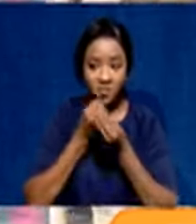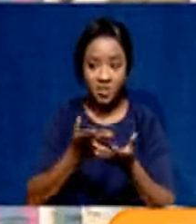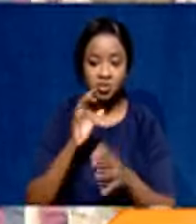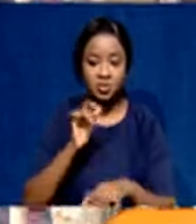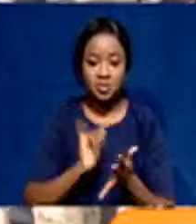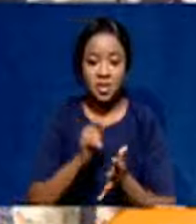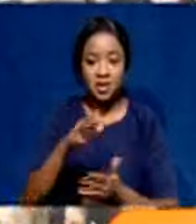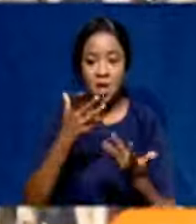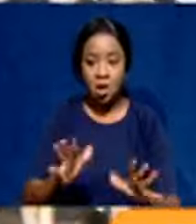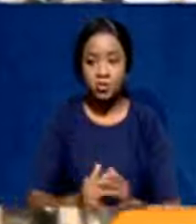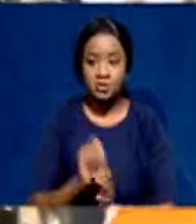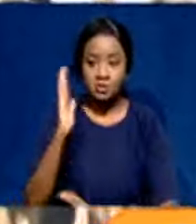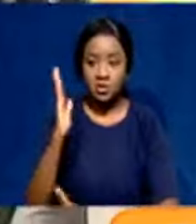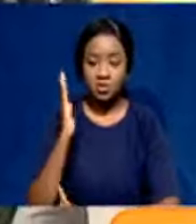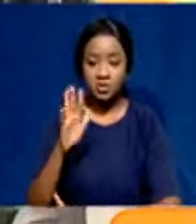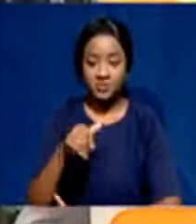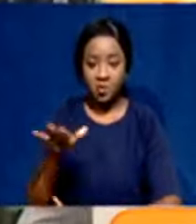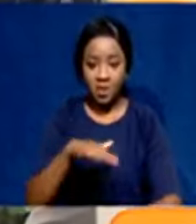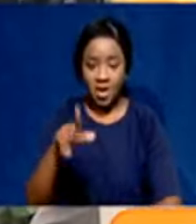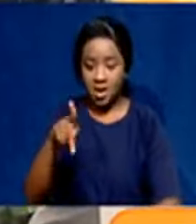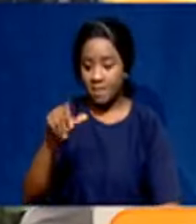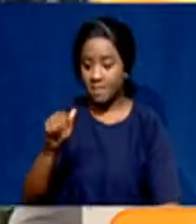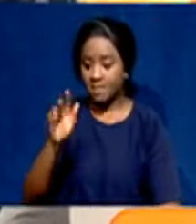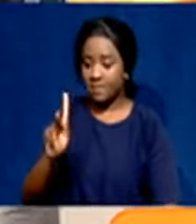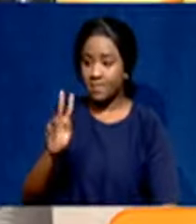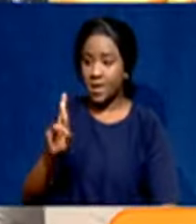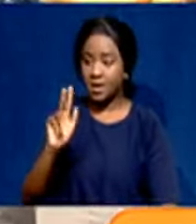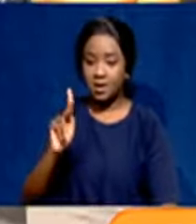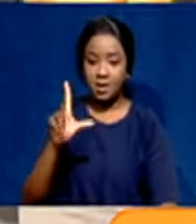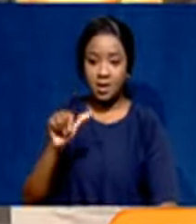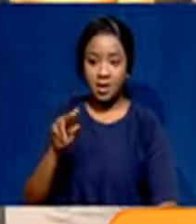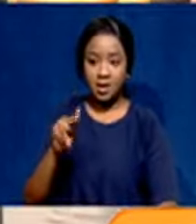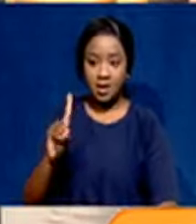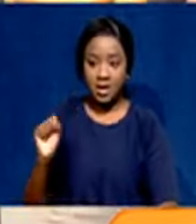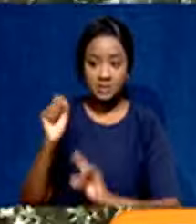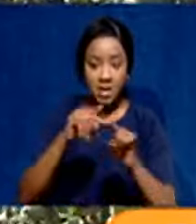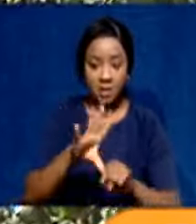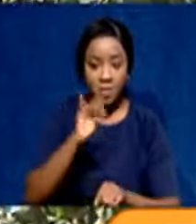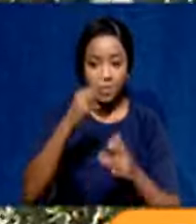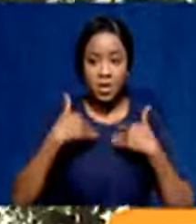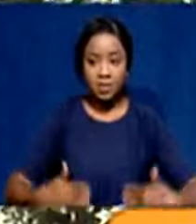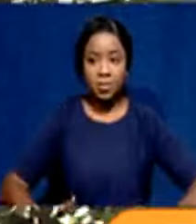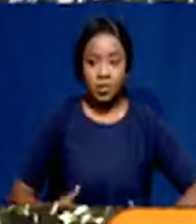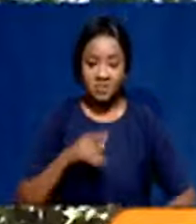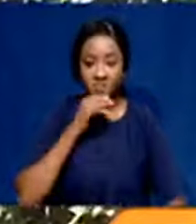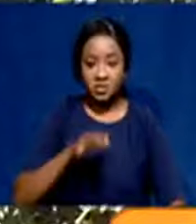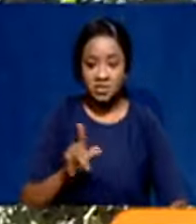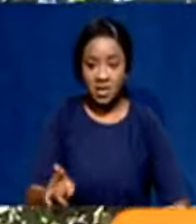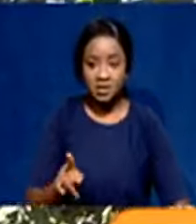shiw wa us kuta kit parkland wak kuu mwi wa